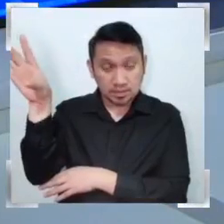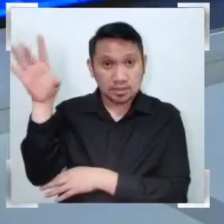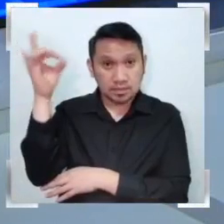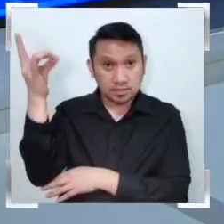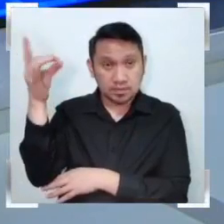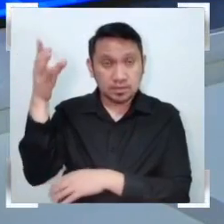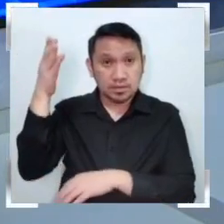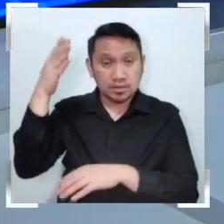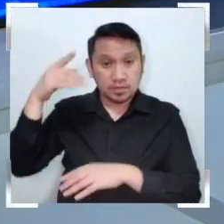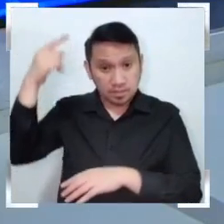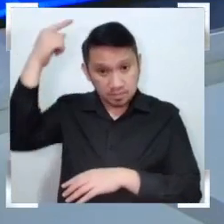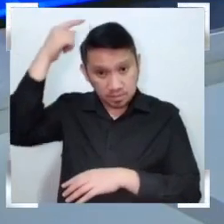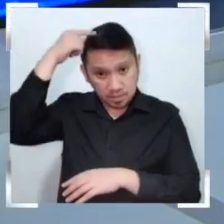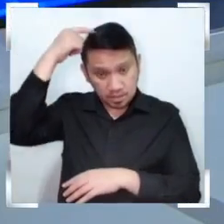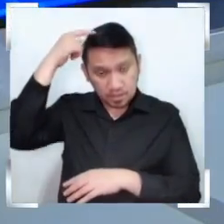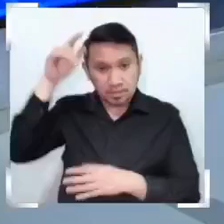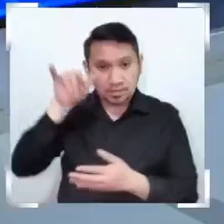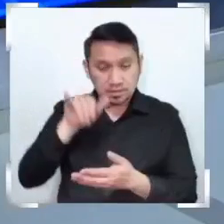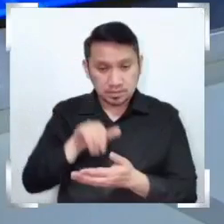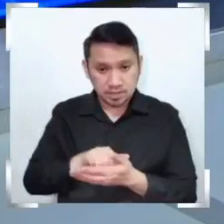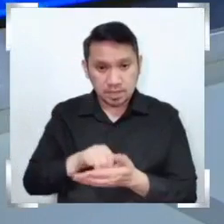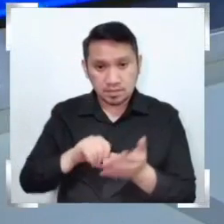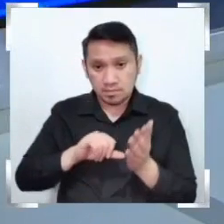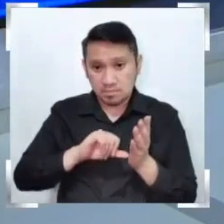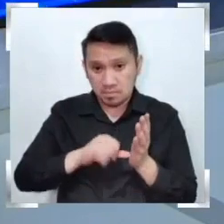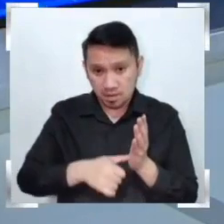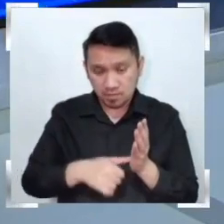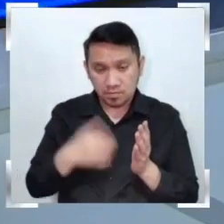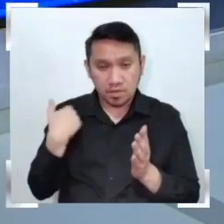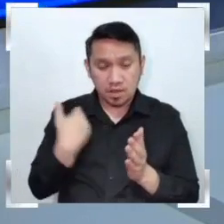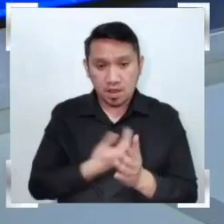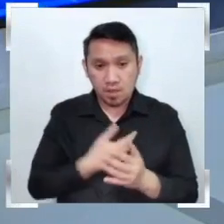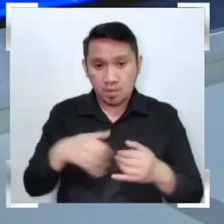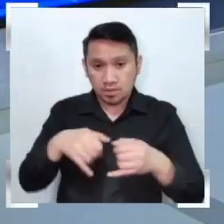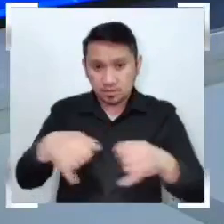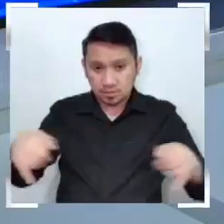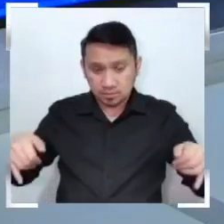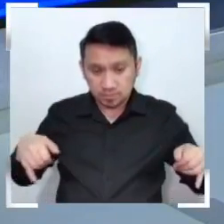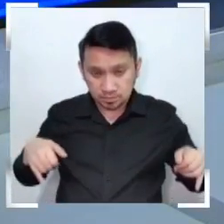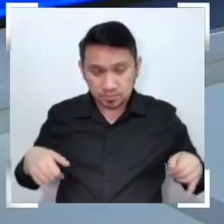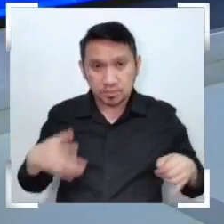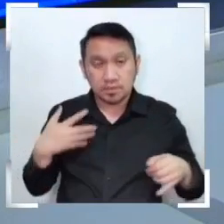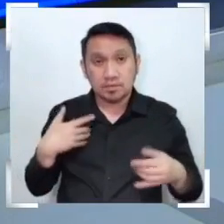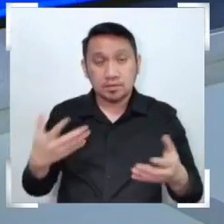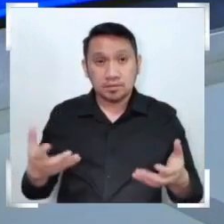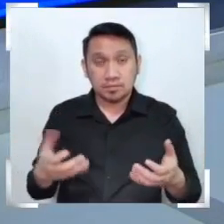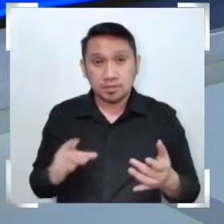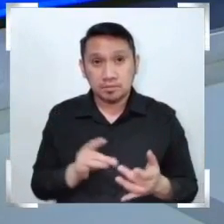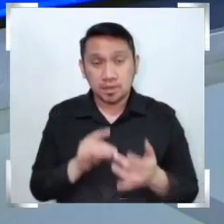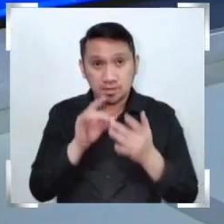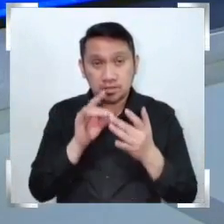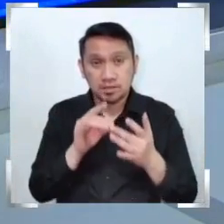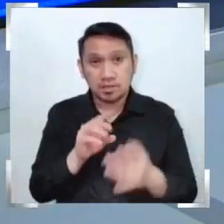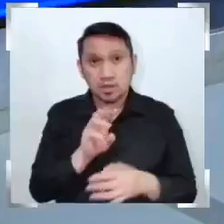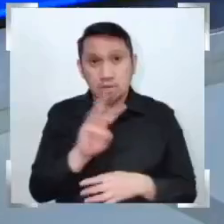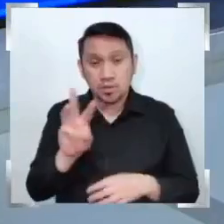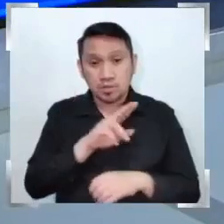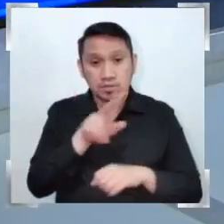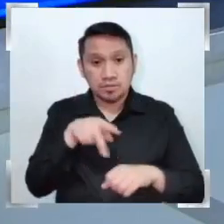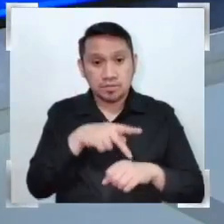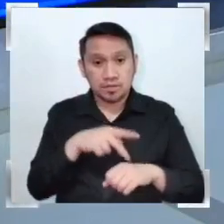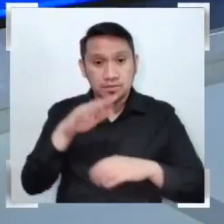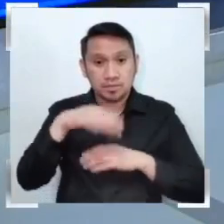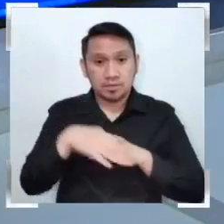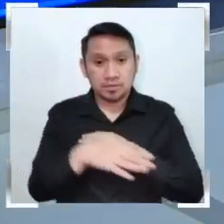ating teritoryo. Kaya balak daw po magtayo ng mga yan ng Coast Guard kabilang po sa West Philippine Sea. Saksi si